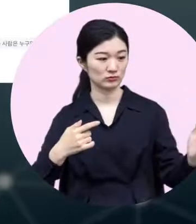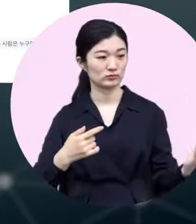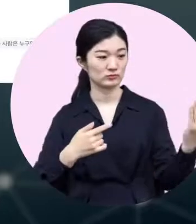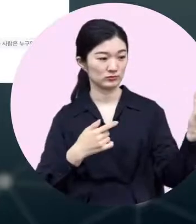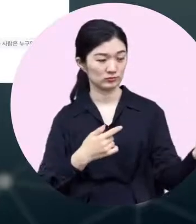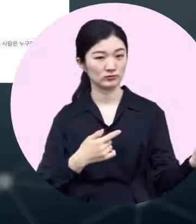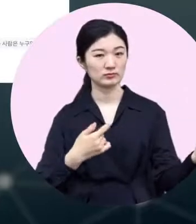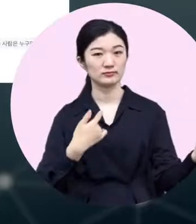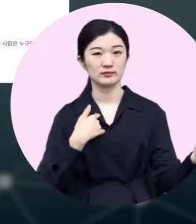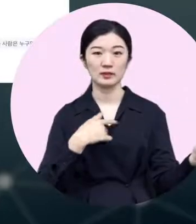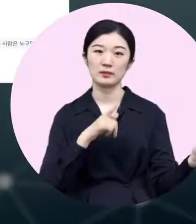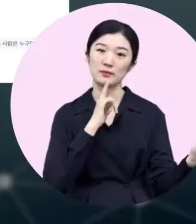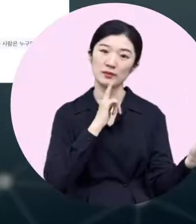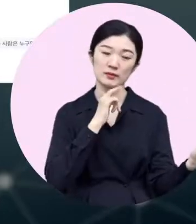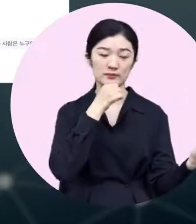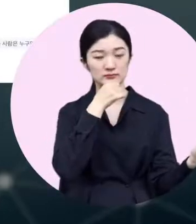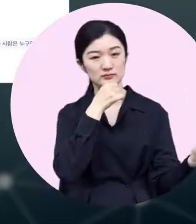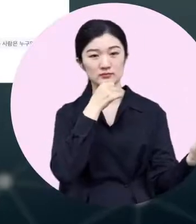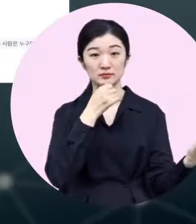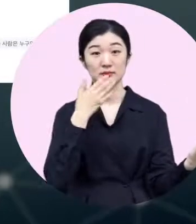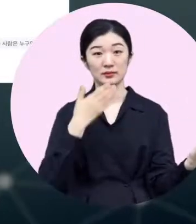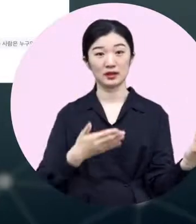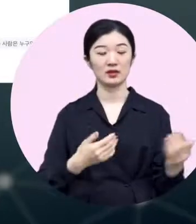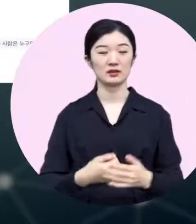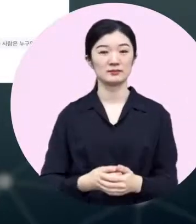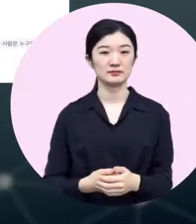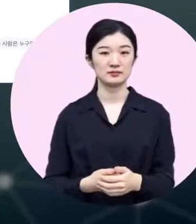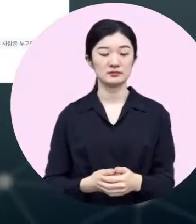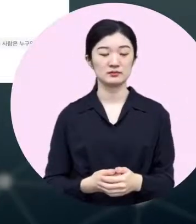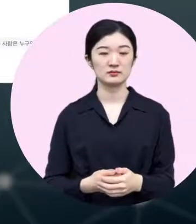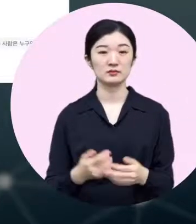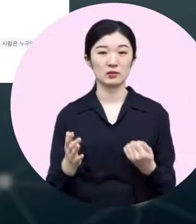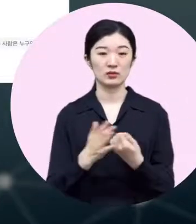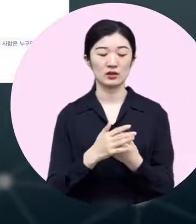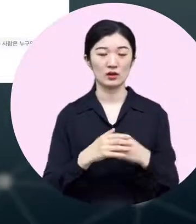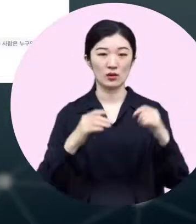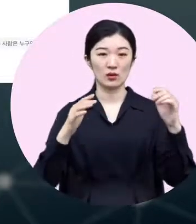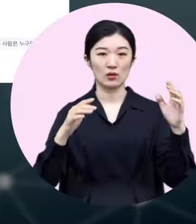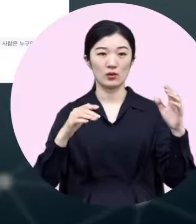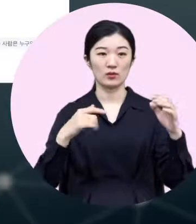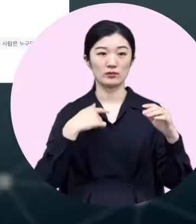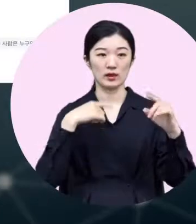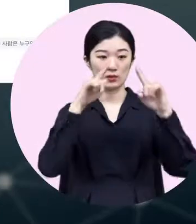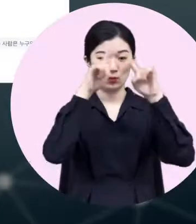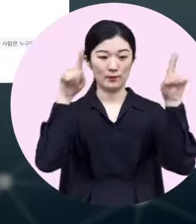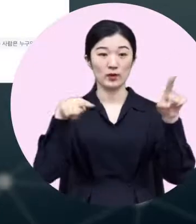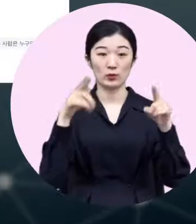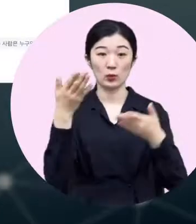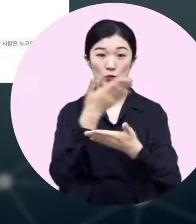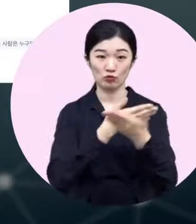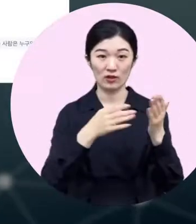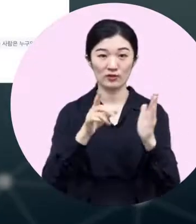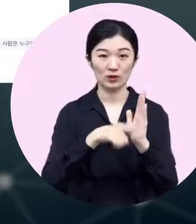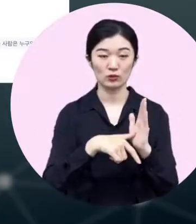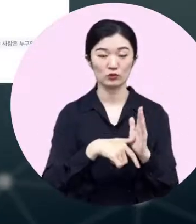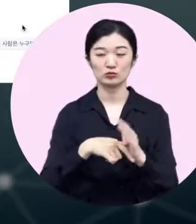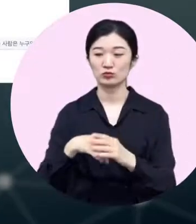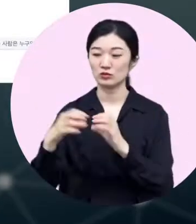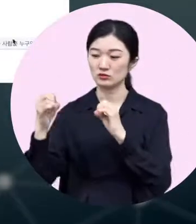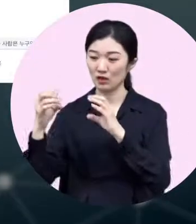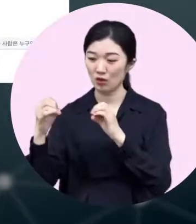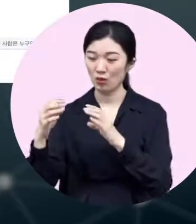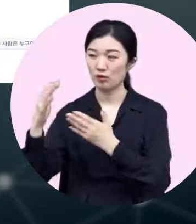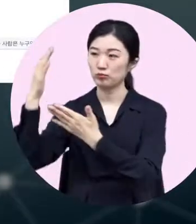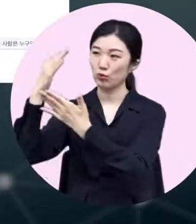진행할 수도 있는 거예요. 그러니까 공유가 된 상태에서도 얼마든지 참가자들 비디오도 볼 수 있고 목록 볼 수